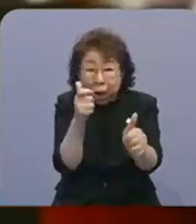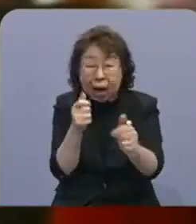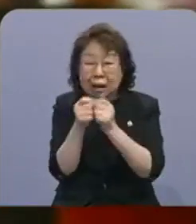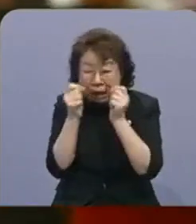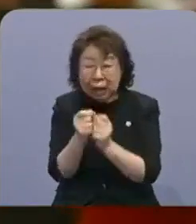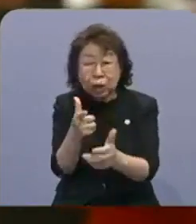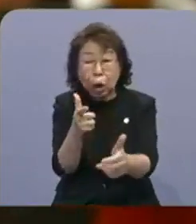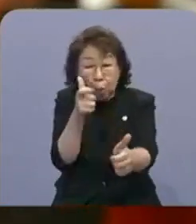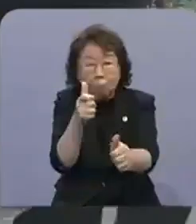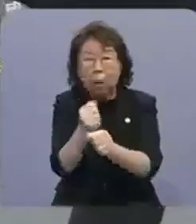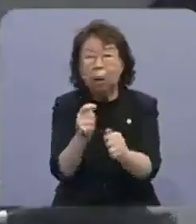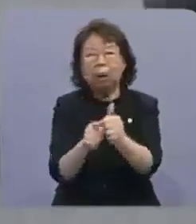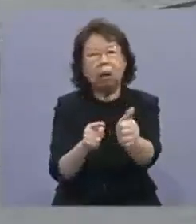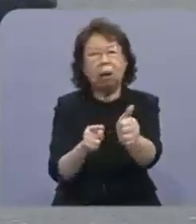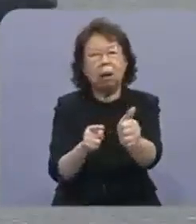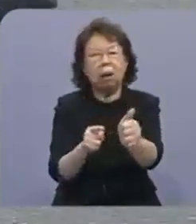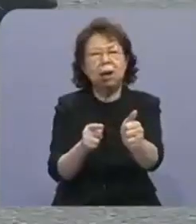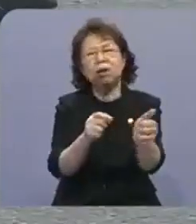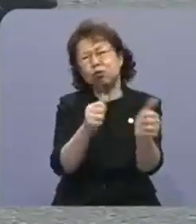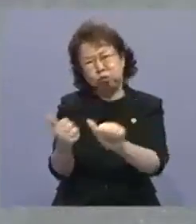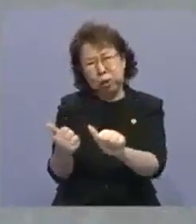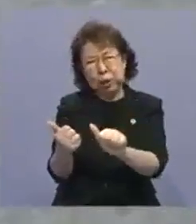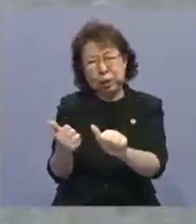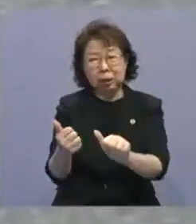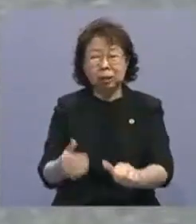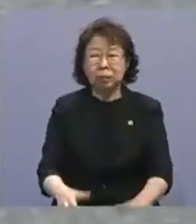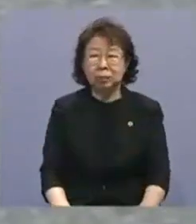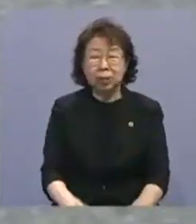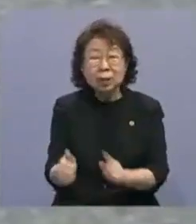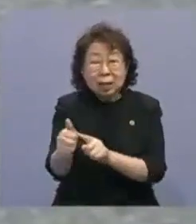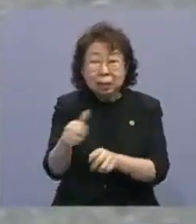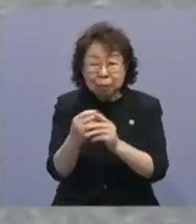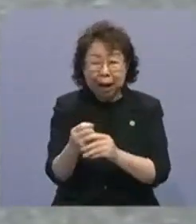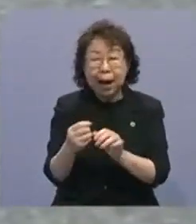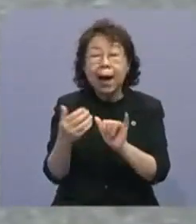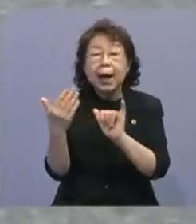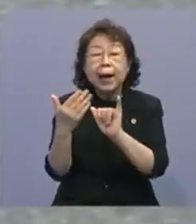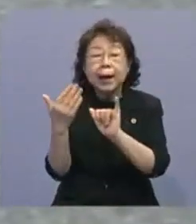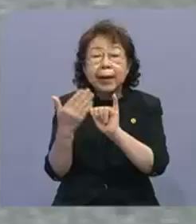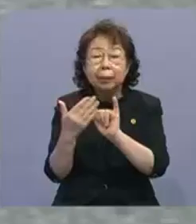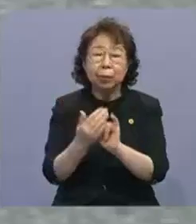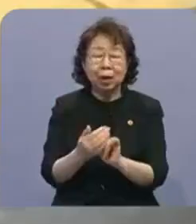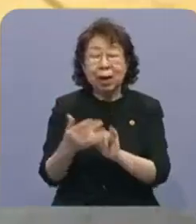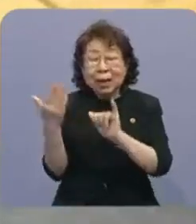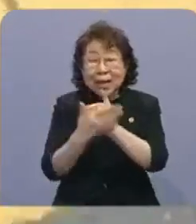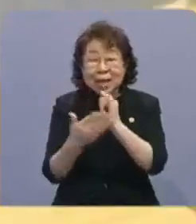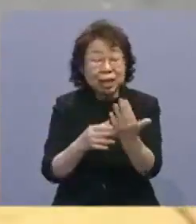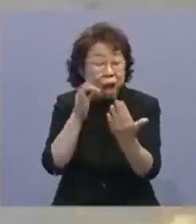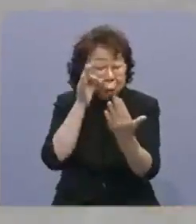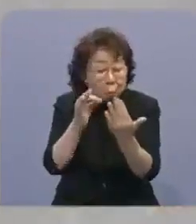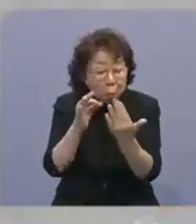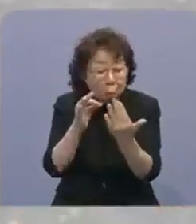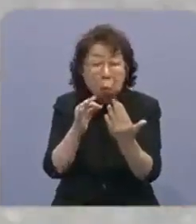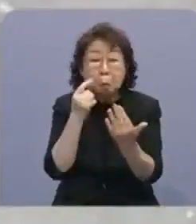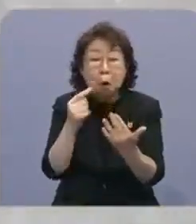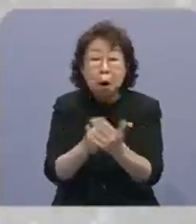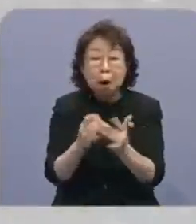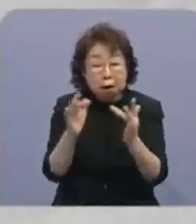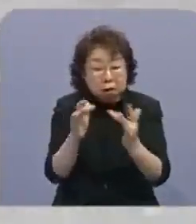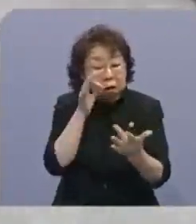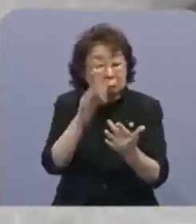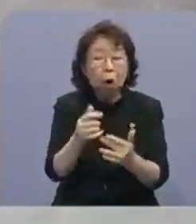통해 맞은 아베 전 총리는 결국 숨졌습니다 용의자는 인터넷에서 총을 만드는 방법을 배운 것으로 전해졌습니다